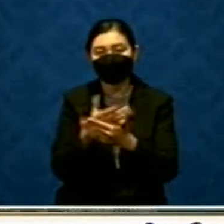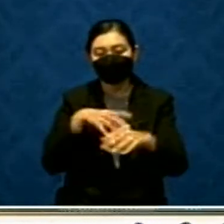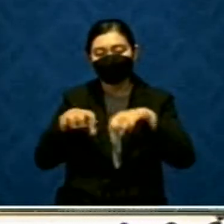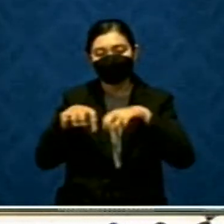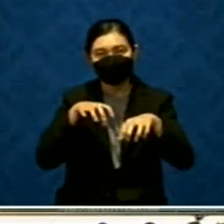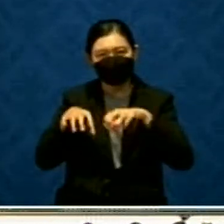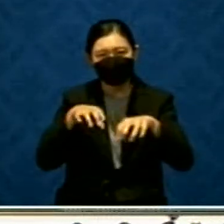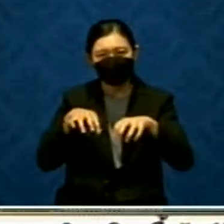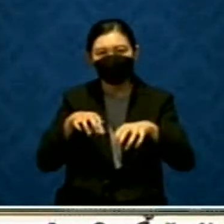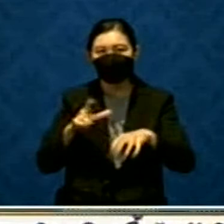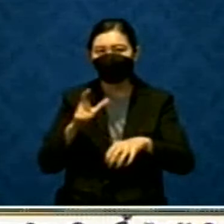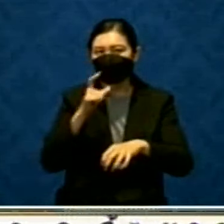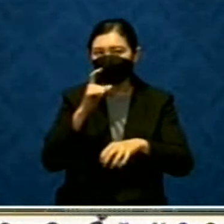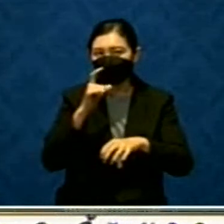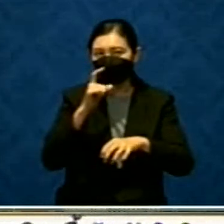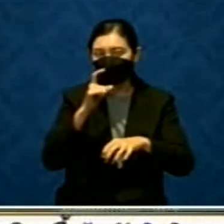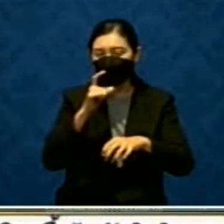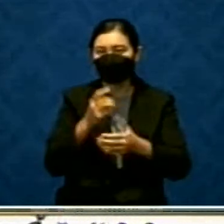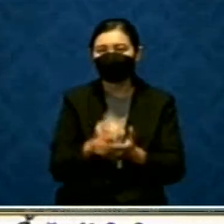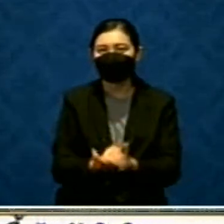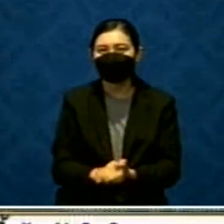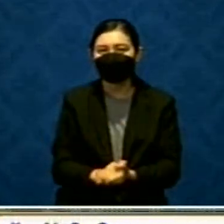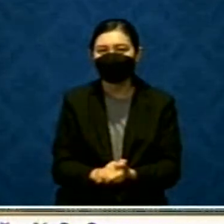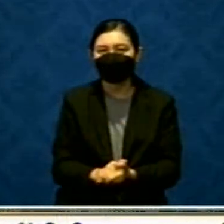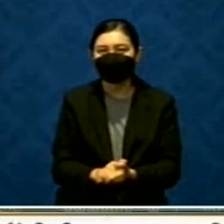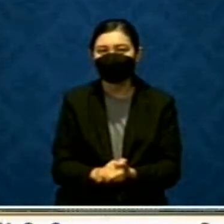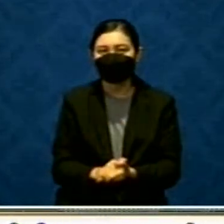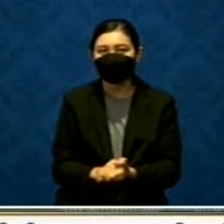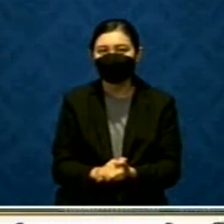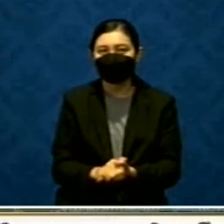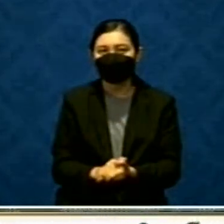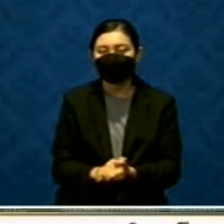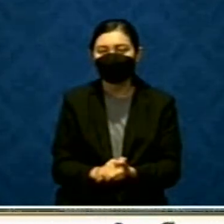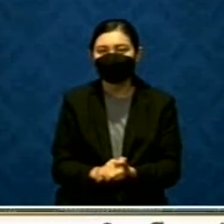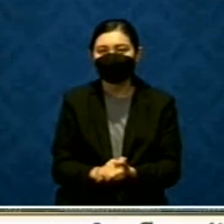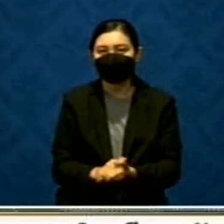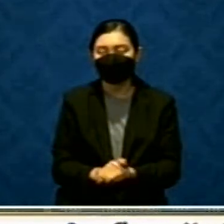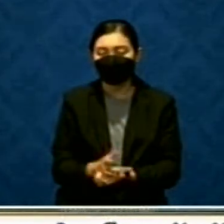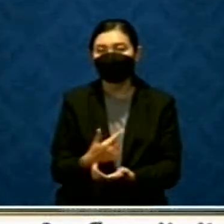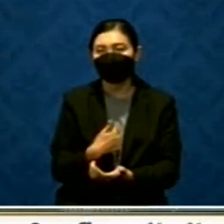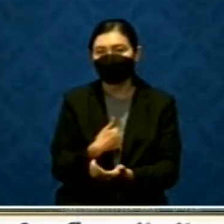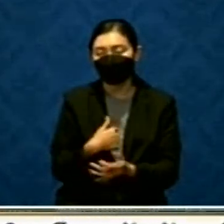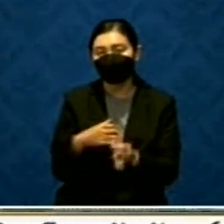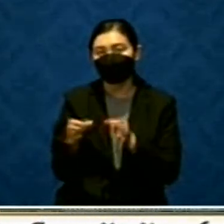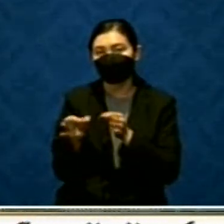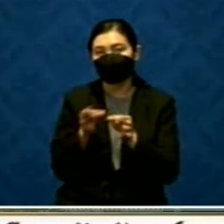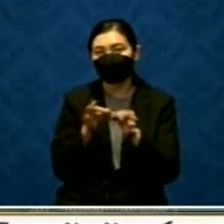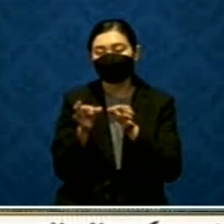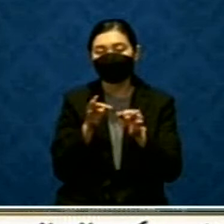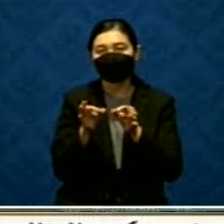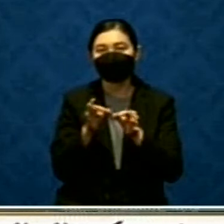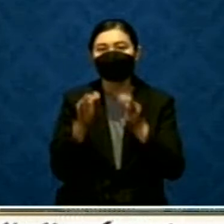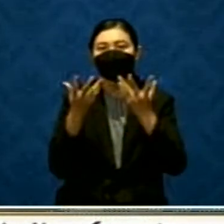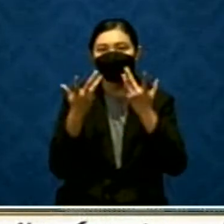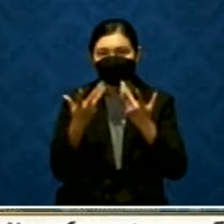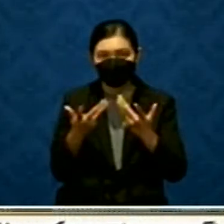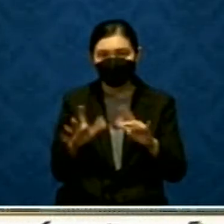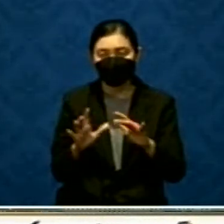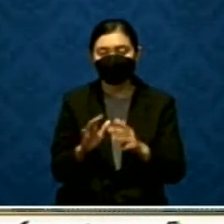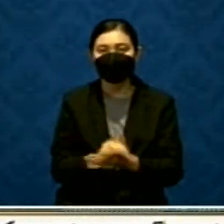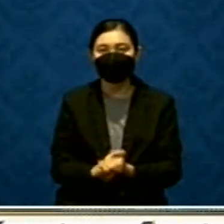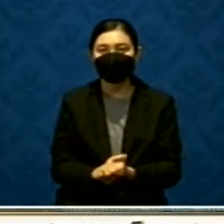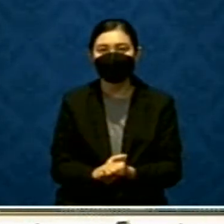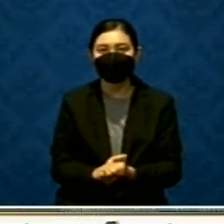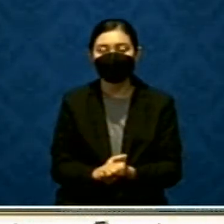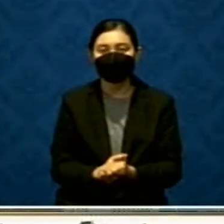งขึ้นเนี่ยในห้วงท้ายๆเนี่ยก็ต้องเรียนที่ผมเคยได้กราบเรียนในวาระของการพิจารณาร่